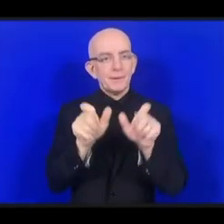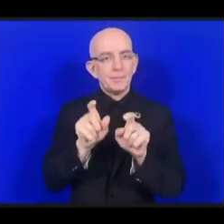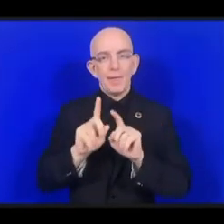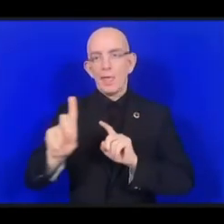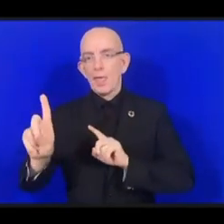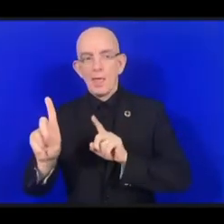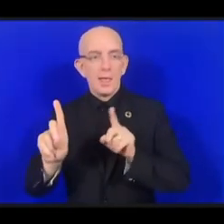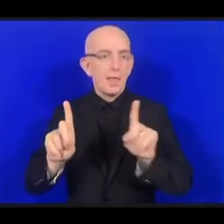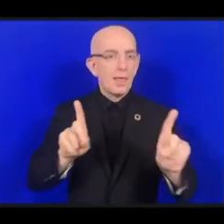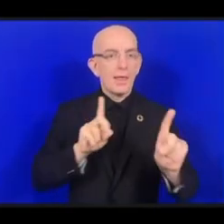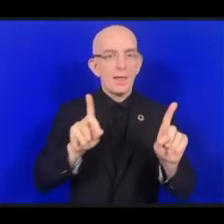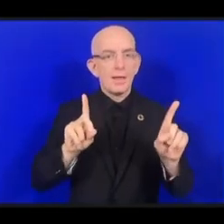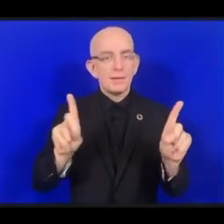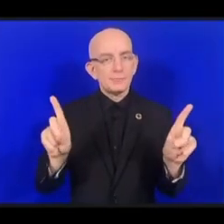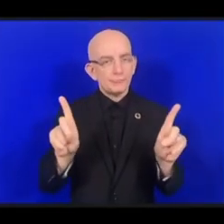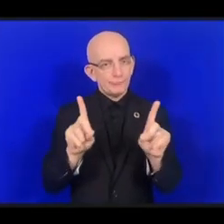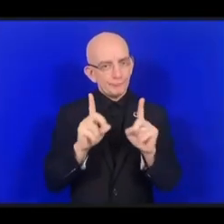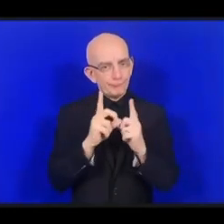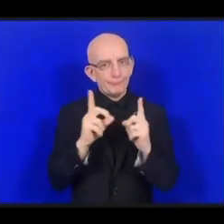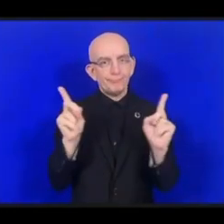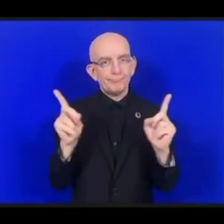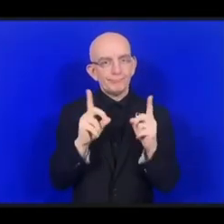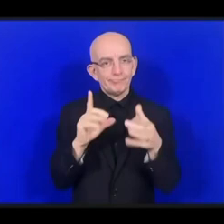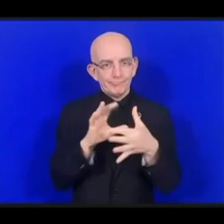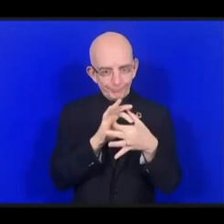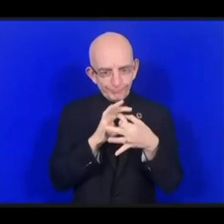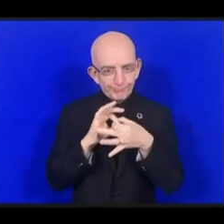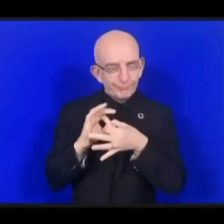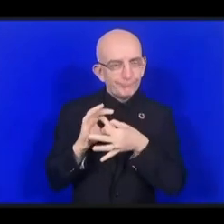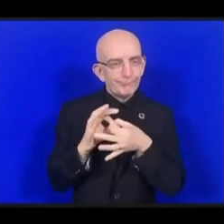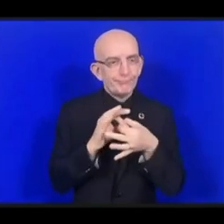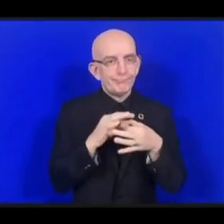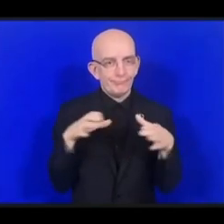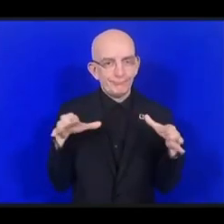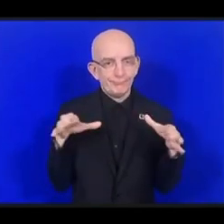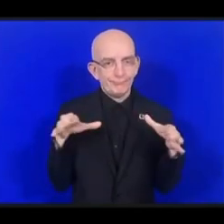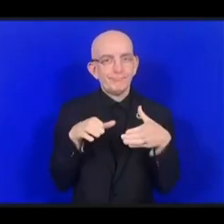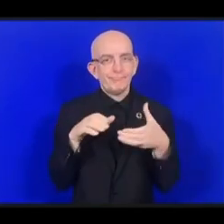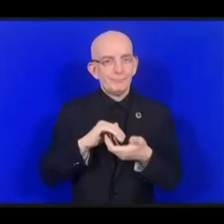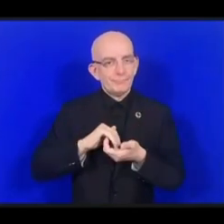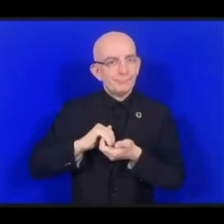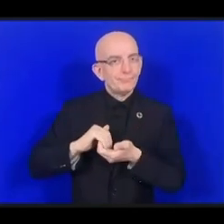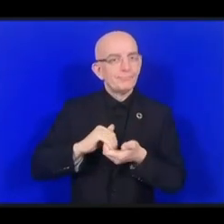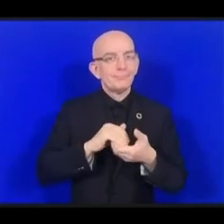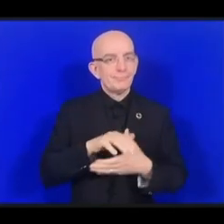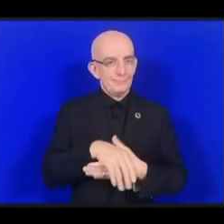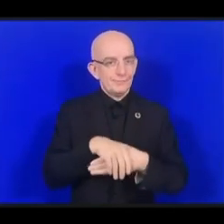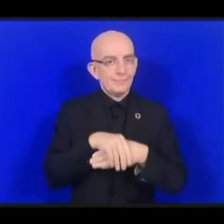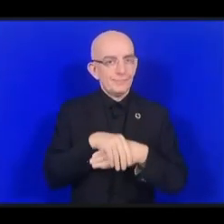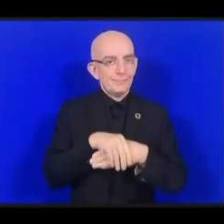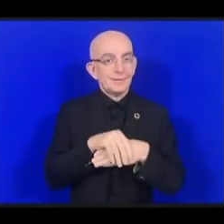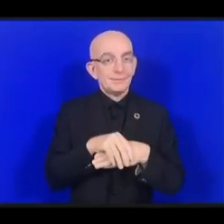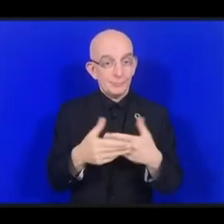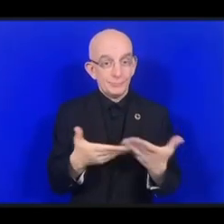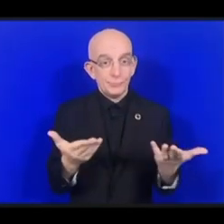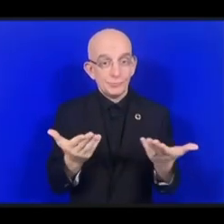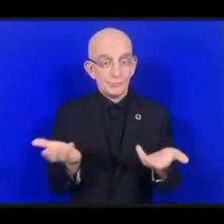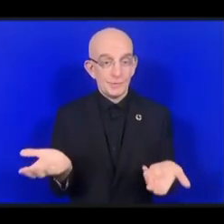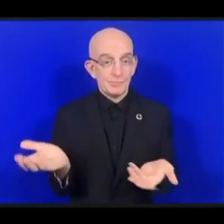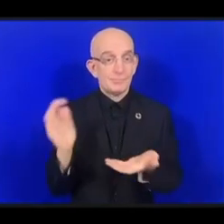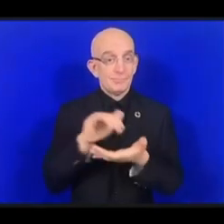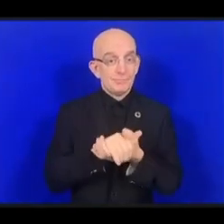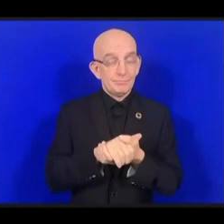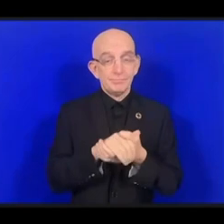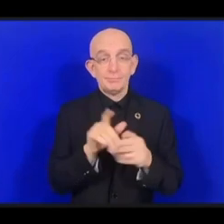夫婦の絆なとよく申しまして良い意味に使われておるかと思いますえそれが